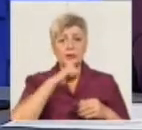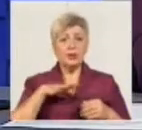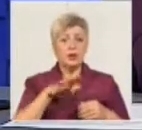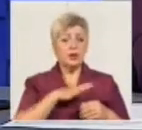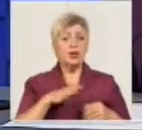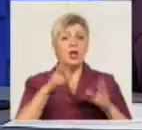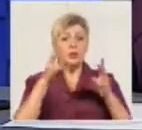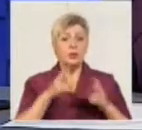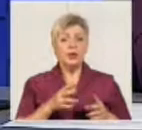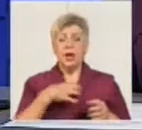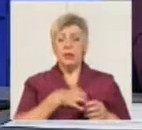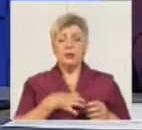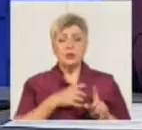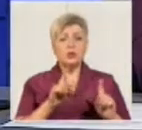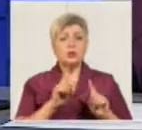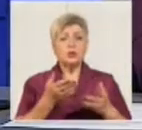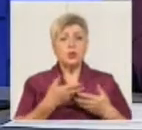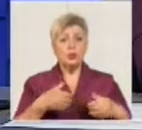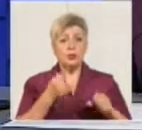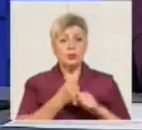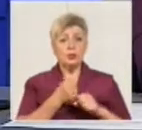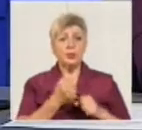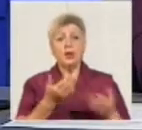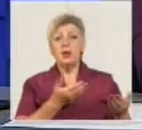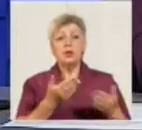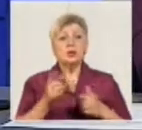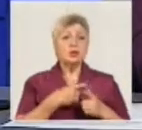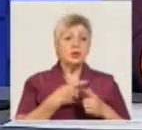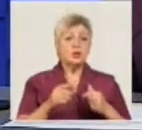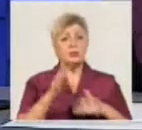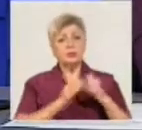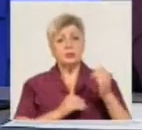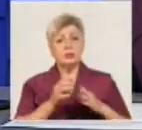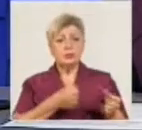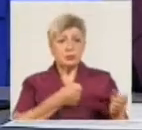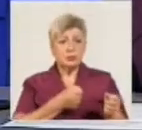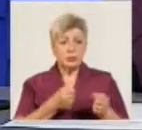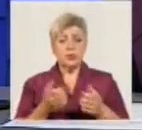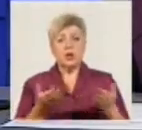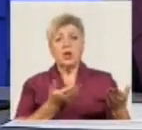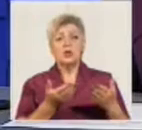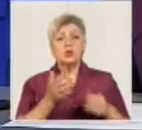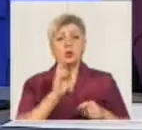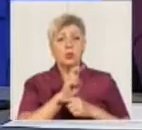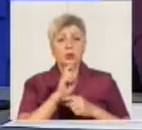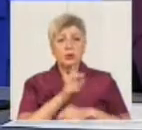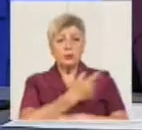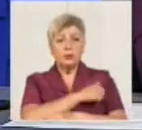робимо, чи ми зі зброєю в руках пішли, чи ми ходимо в шпиталях, провідуємо